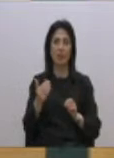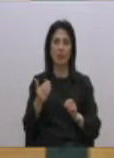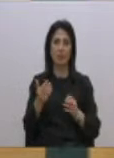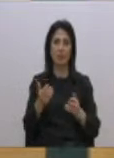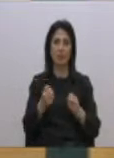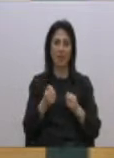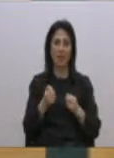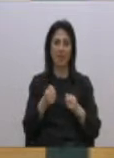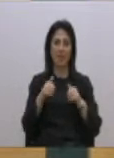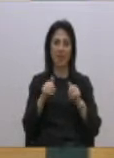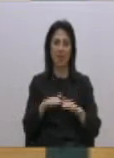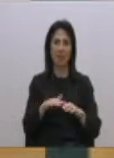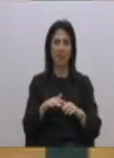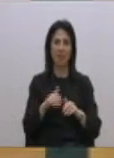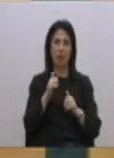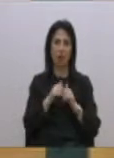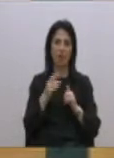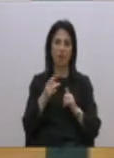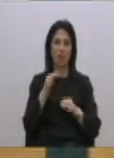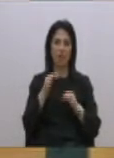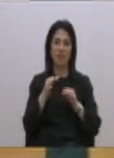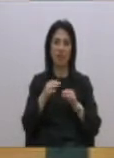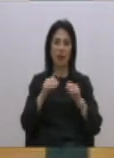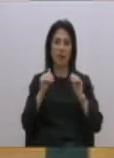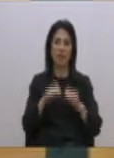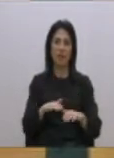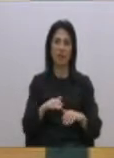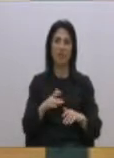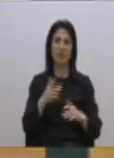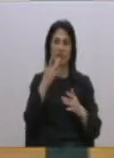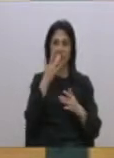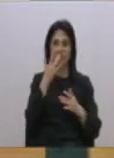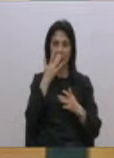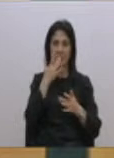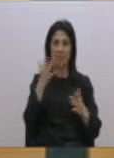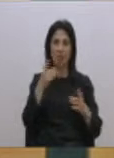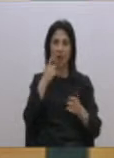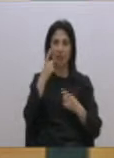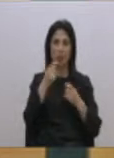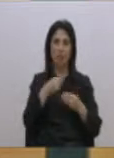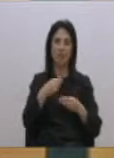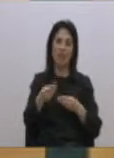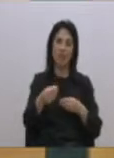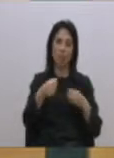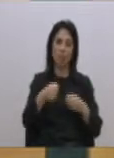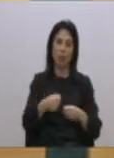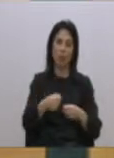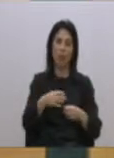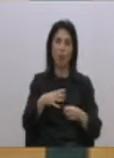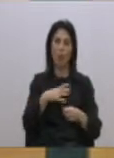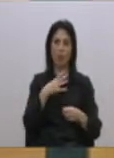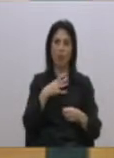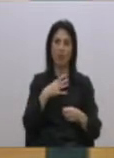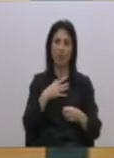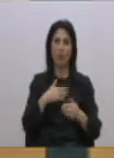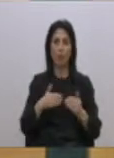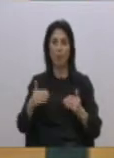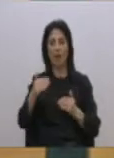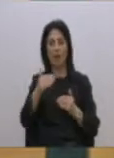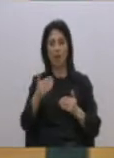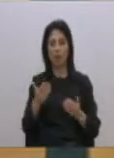მისაღები განჩინებისა რომ ყოველჯერზე სასამართლოს გადაეწყვეტა და საჯარო ინფორმაციის სახით გაცემის უფლებას ჰქონდა უპირატესობა